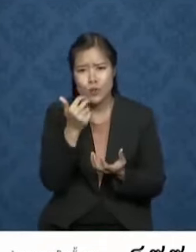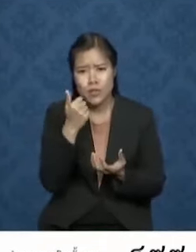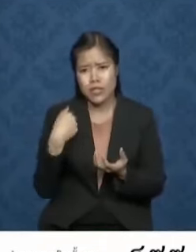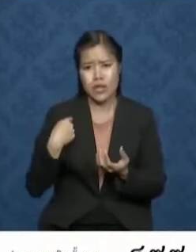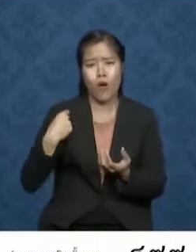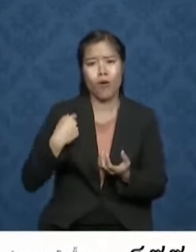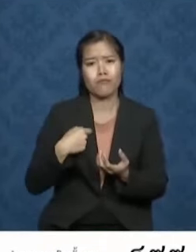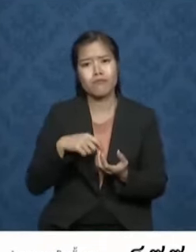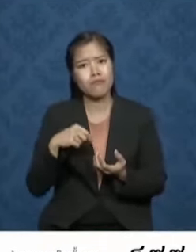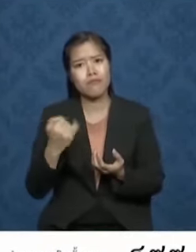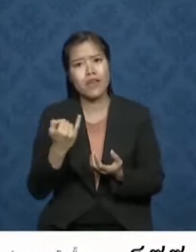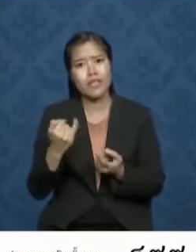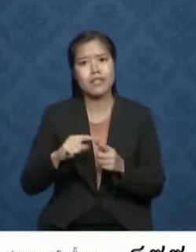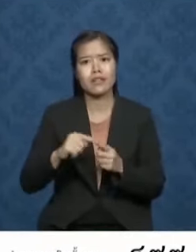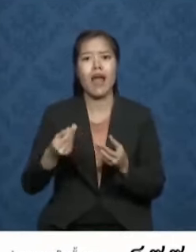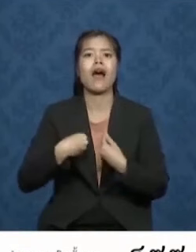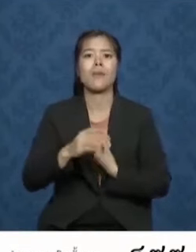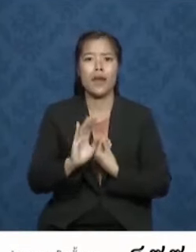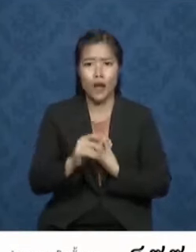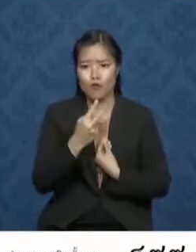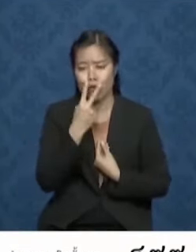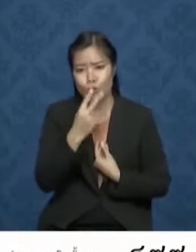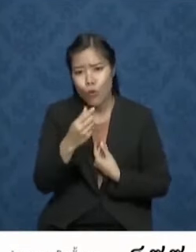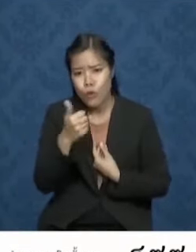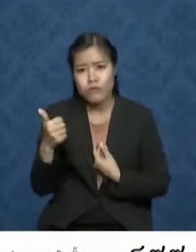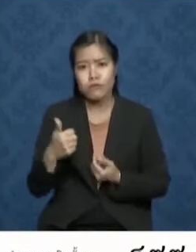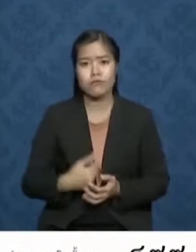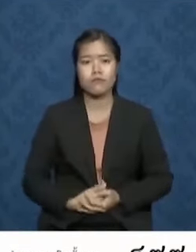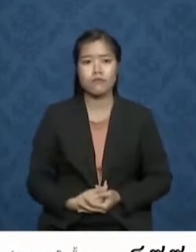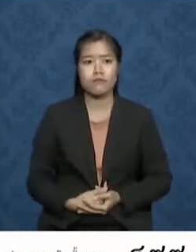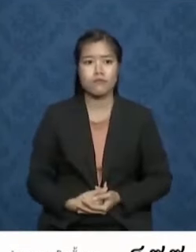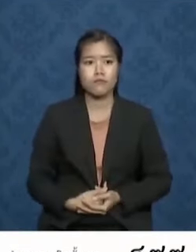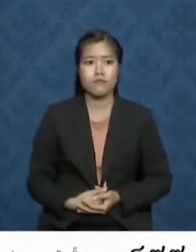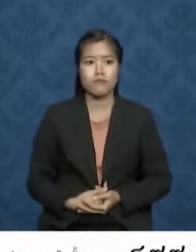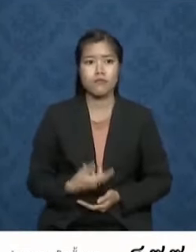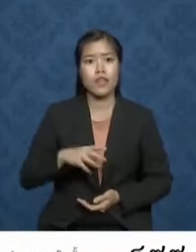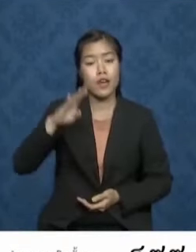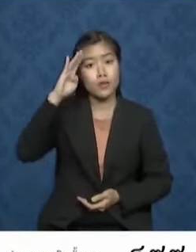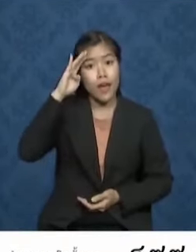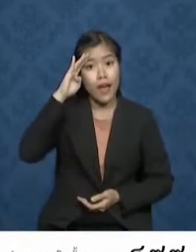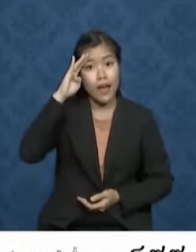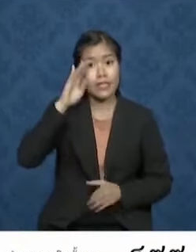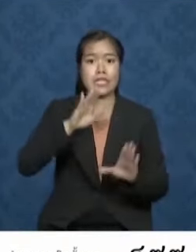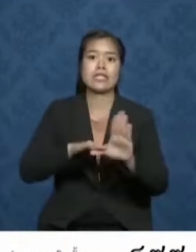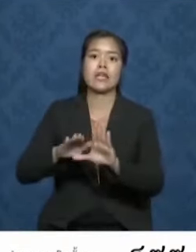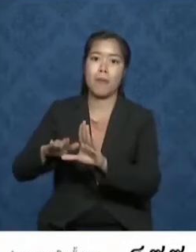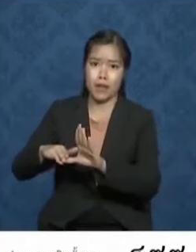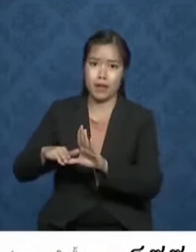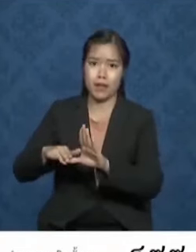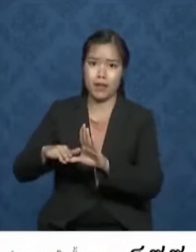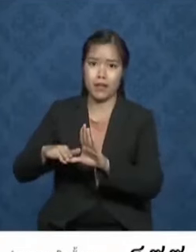ฉ่ายมาให้อีกเรื่องนึงในขณะนี้คือทหารที่เาสมัครใจเข้ามาเนี่ย